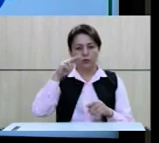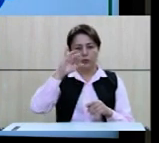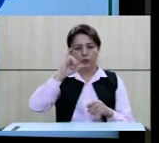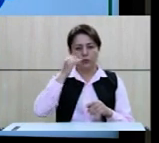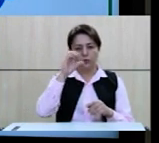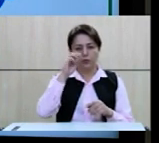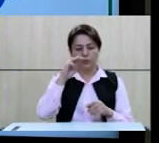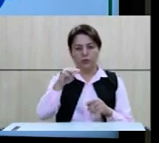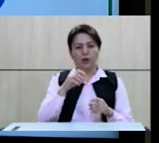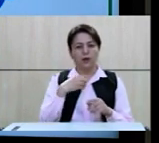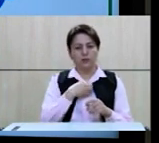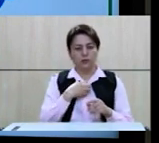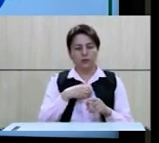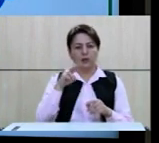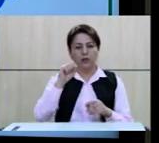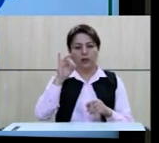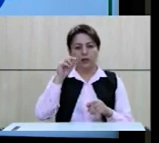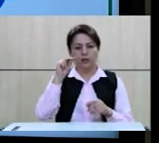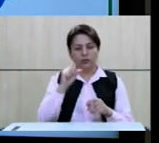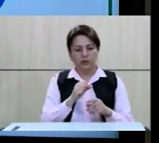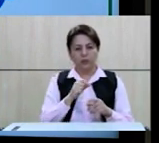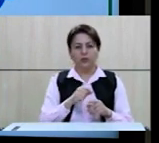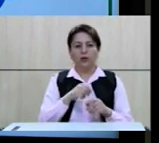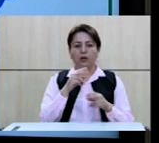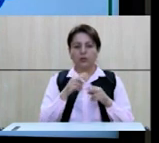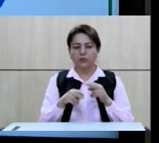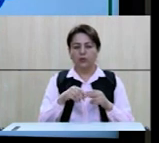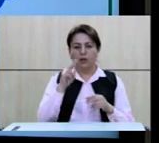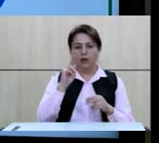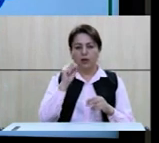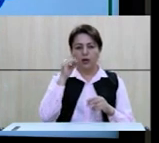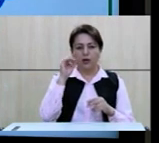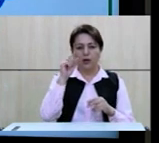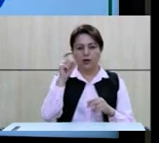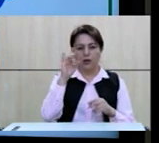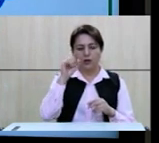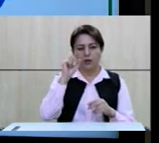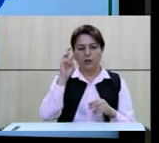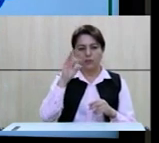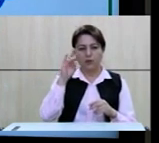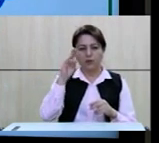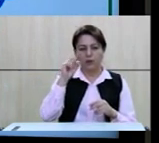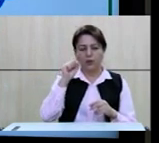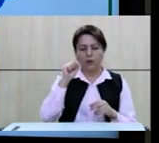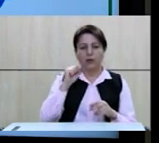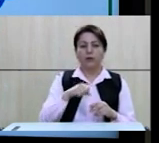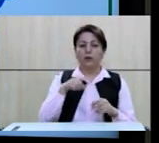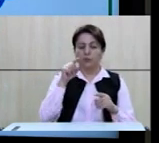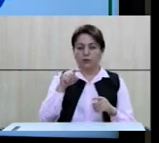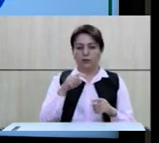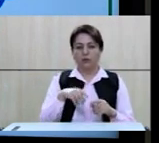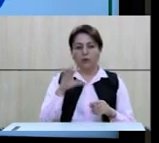larcha qo'shimcha. Qahramonona so'zida. Qahramon asos, ona esa